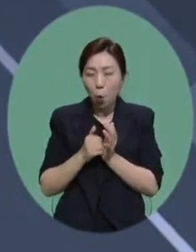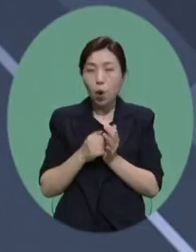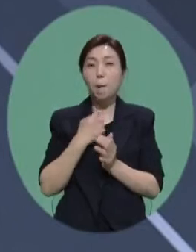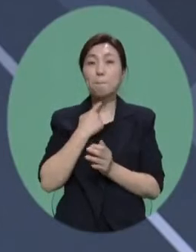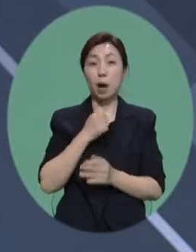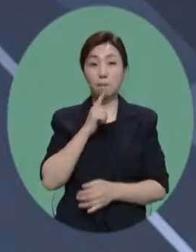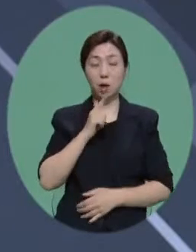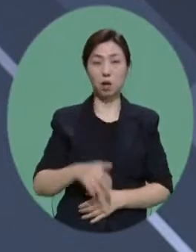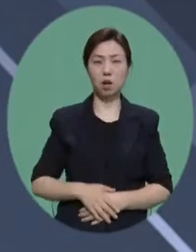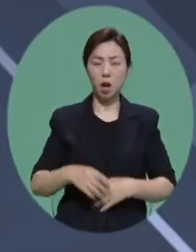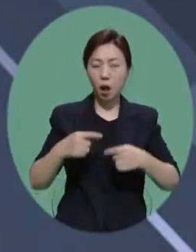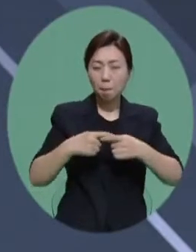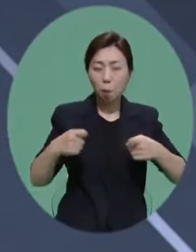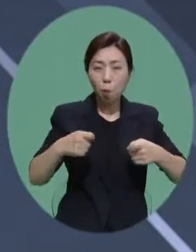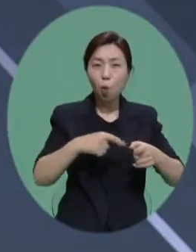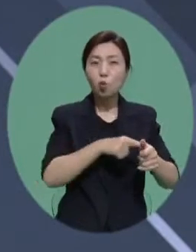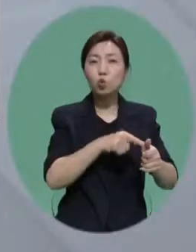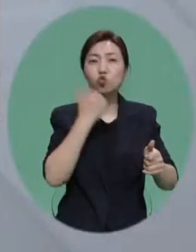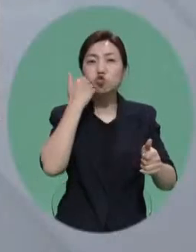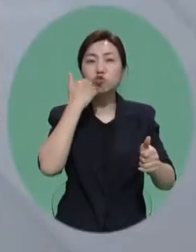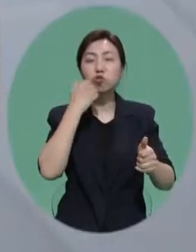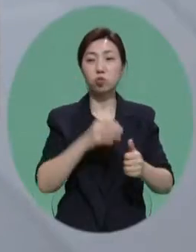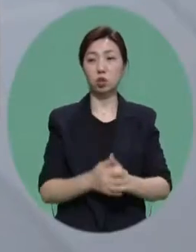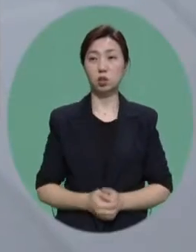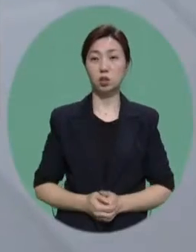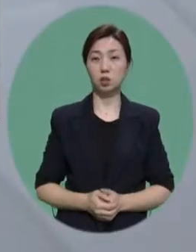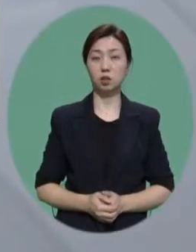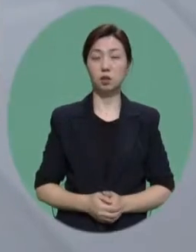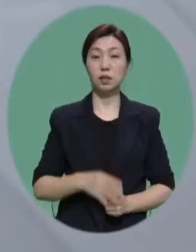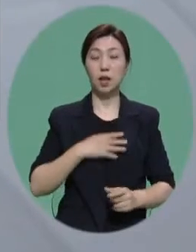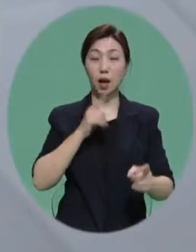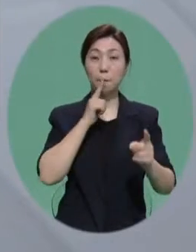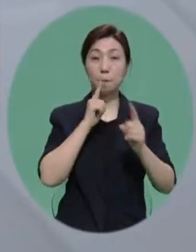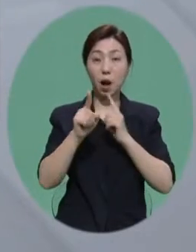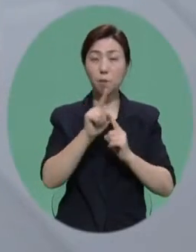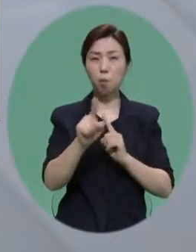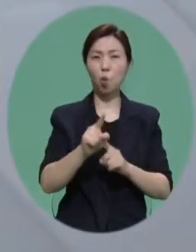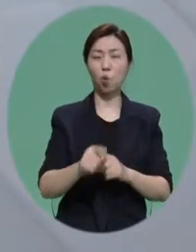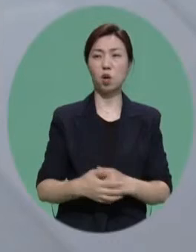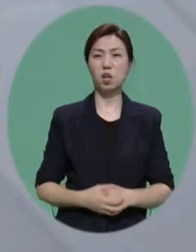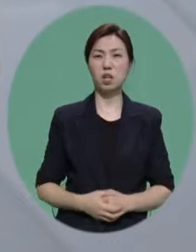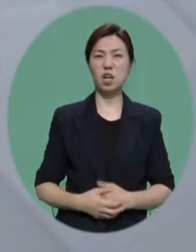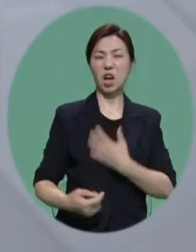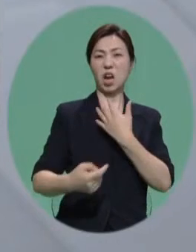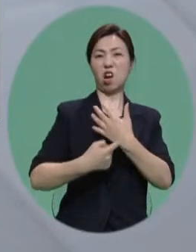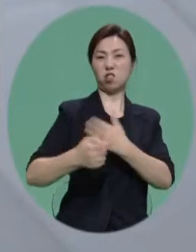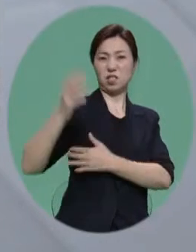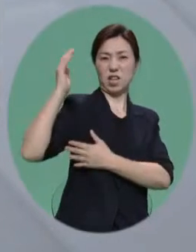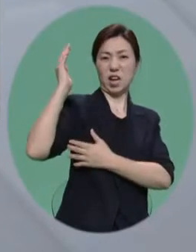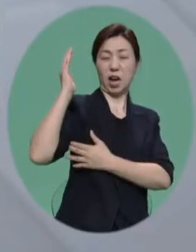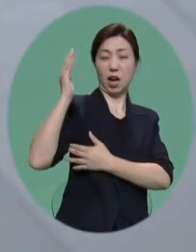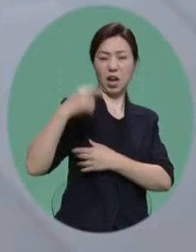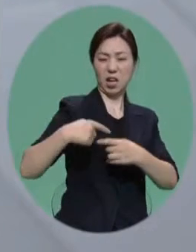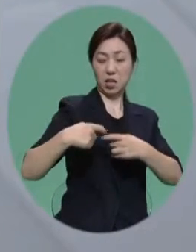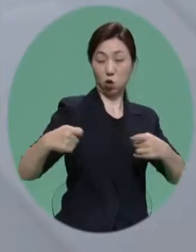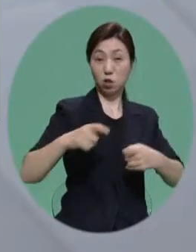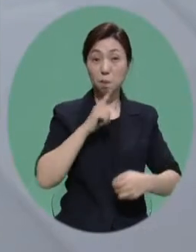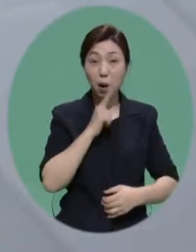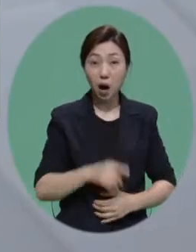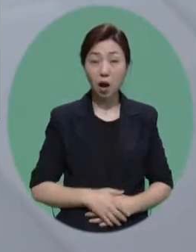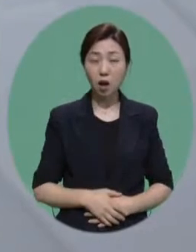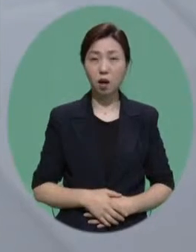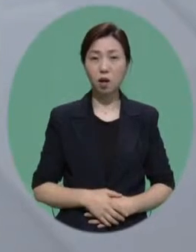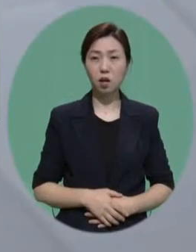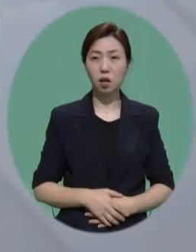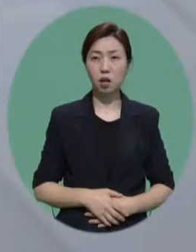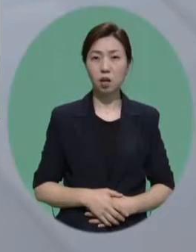보복 대상이 누구입니까 제가 드릴 말씀은 대놓고 정치보복 하겠다는 사람이 있는데 할 마음이 있으면 숨겨 놓게